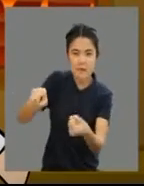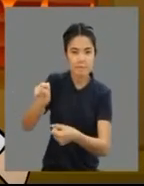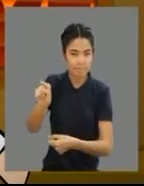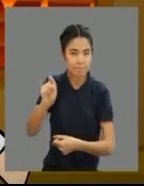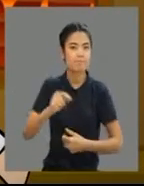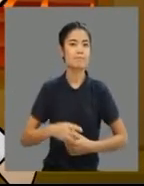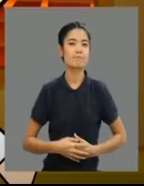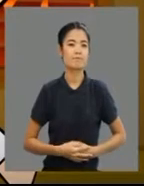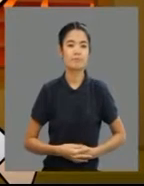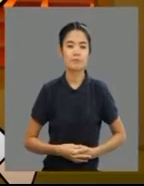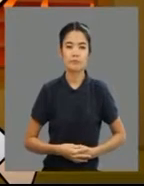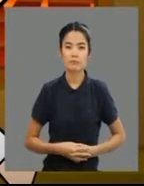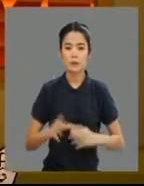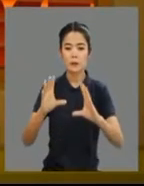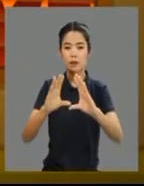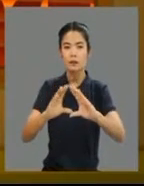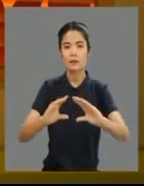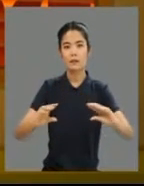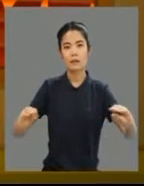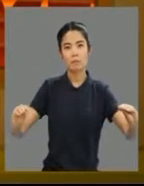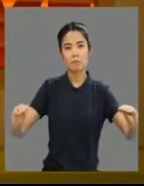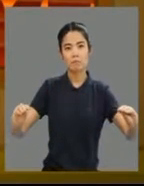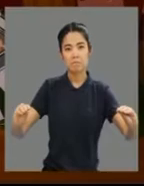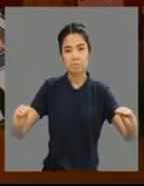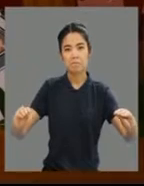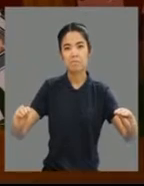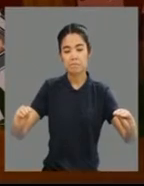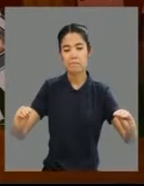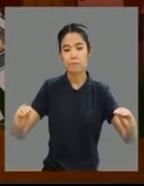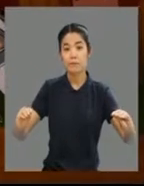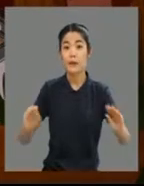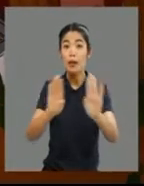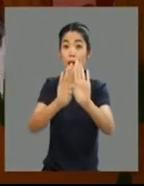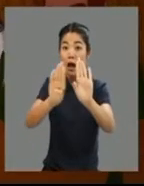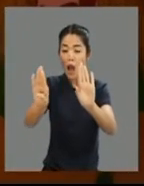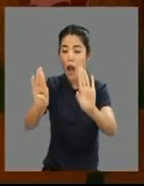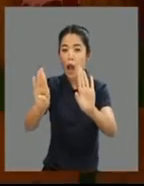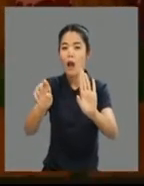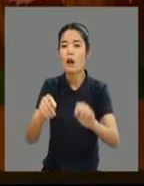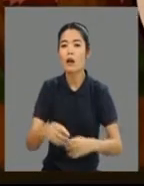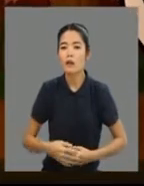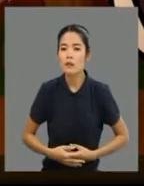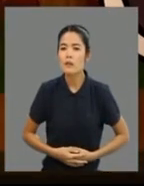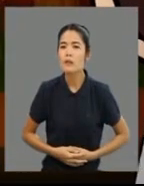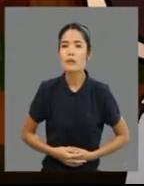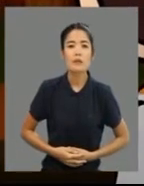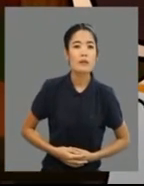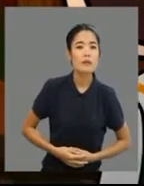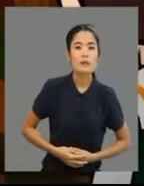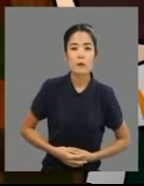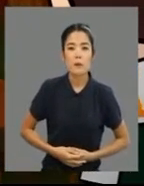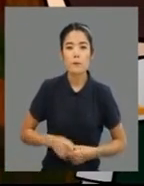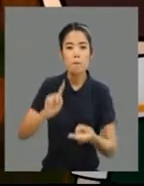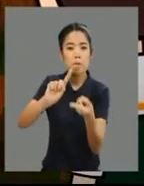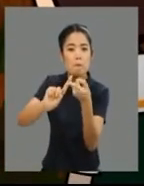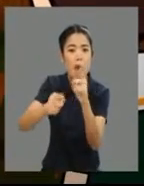น ่ไม่มีเสียงใครตอบเขามองออกไปนอกหน้าต่างก็พบว่าเ